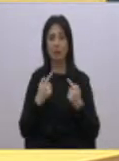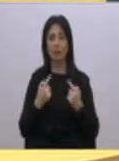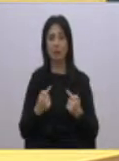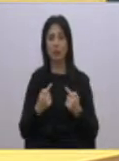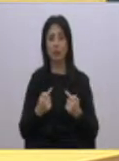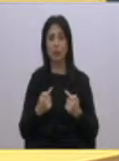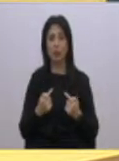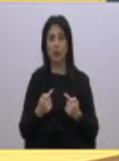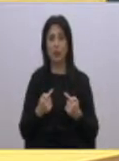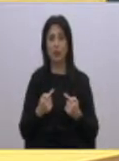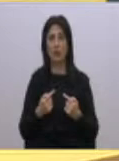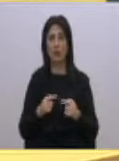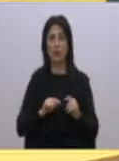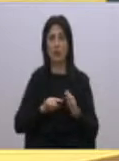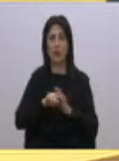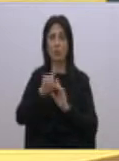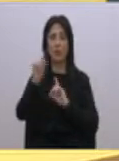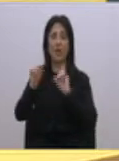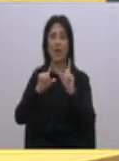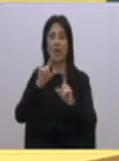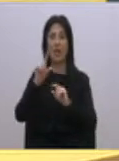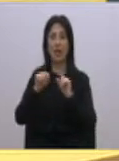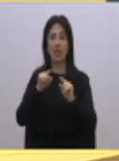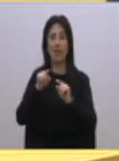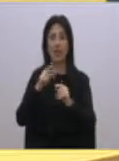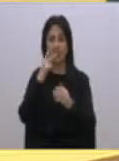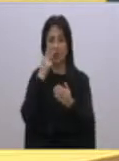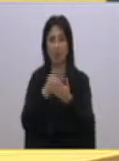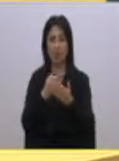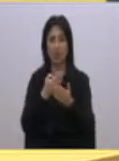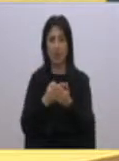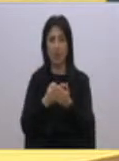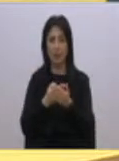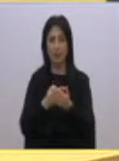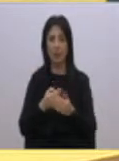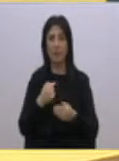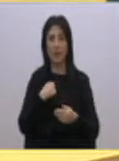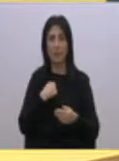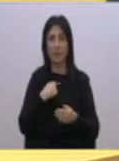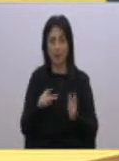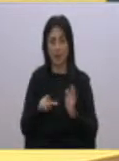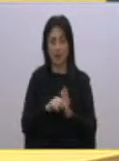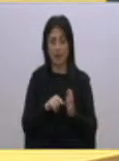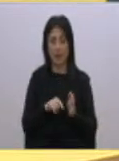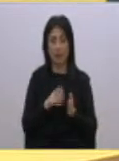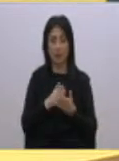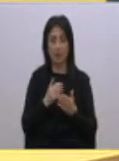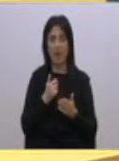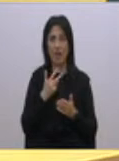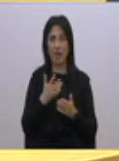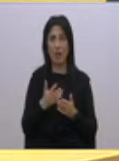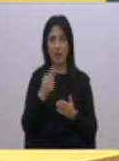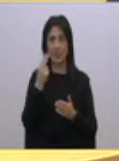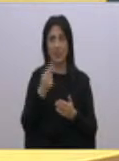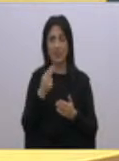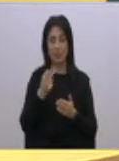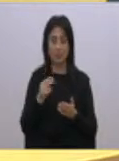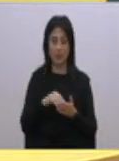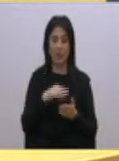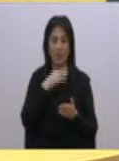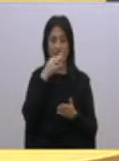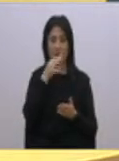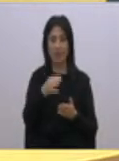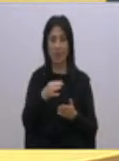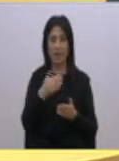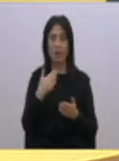მნიშვნელოვანია მიგრაციული სალდოს მაჩვენებელი. Მე თან მაქვს რამდენიმე ციფრი და გეტყვით,